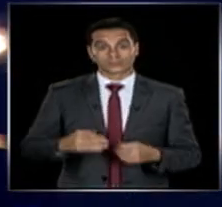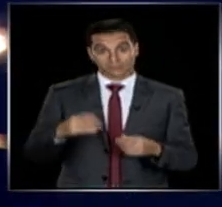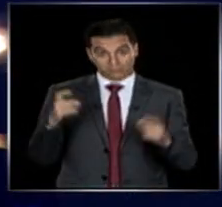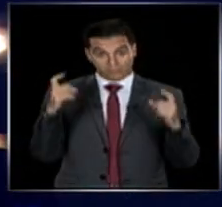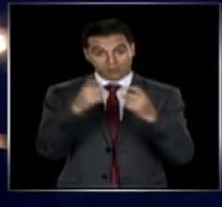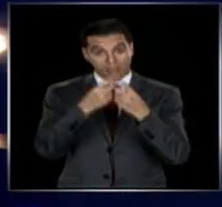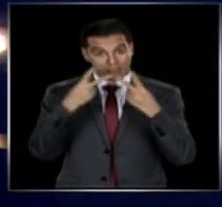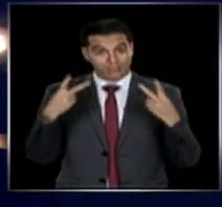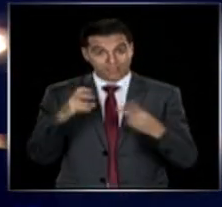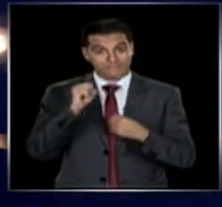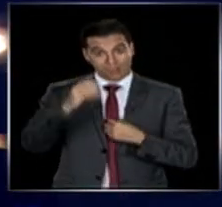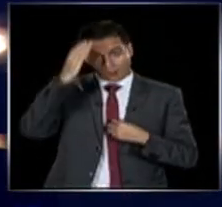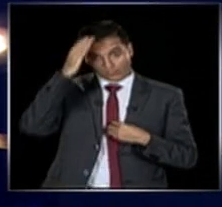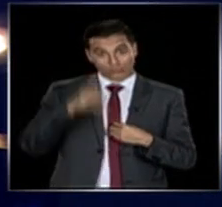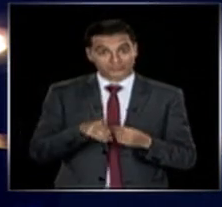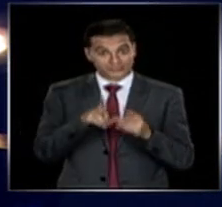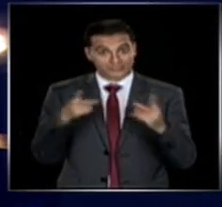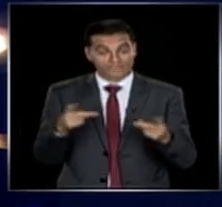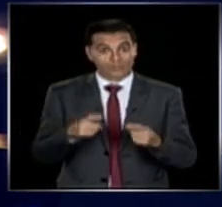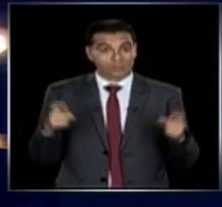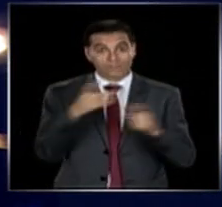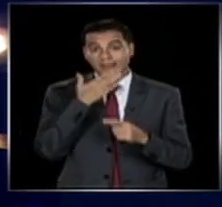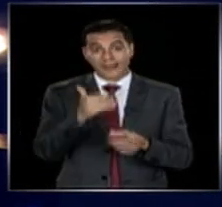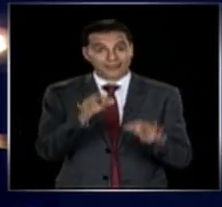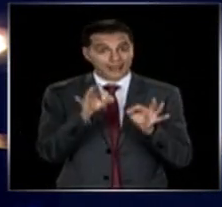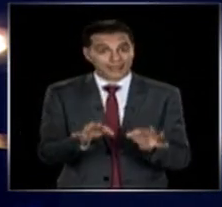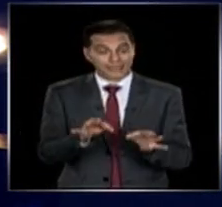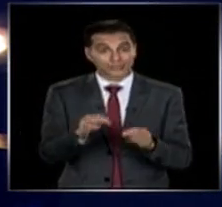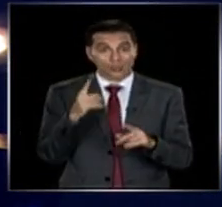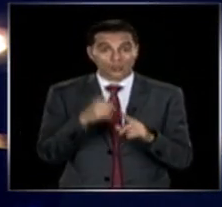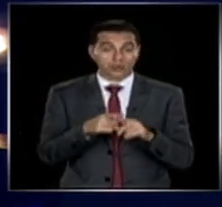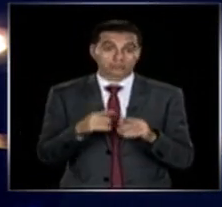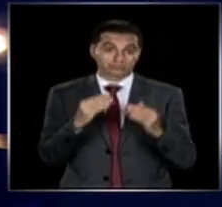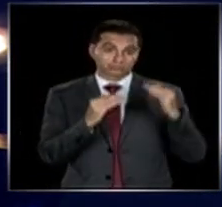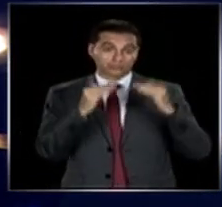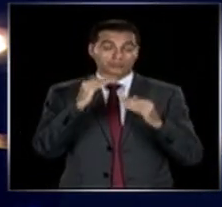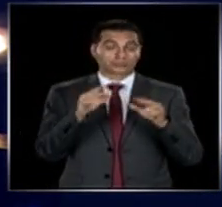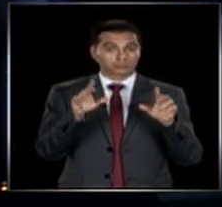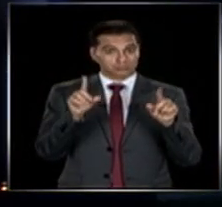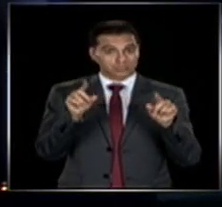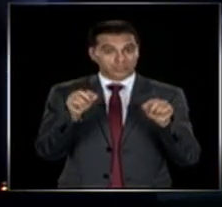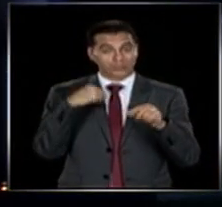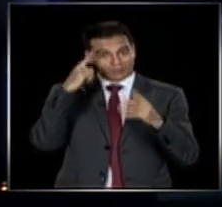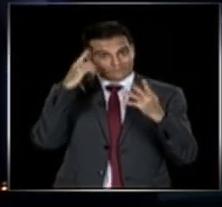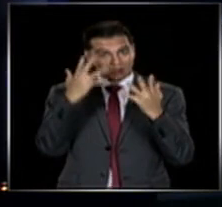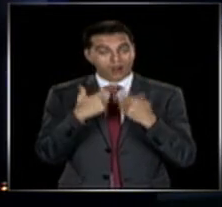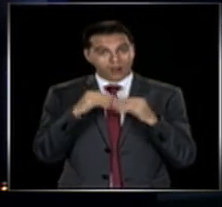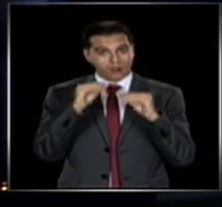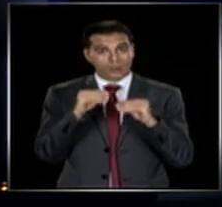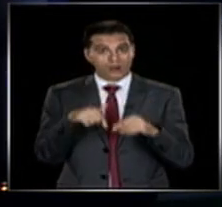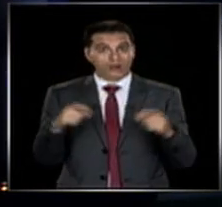المباراة النهائية العباقرة قادرون باختلاف مباراة جميلة جدا ومتكافة، وهفكركم بالنتيجة.